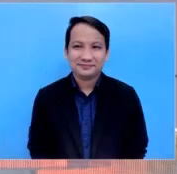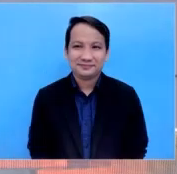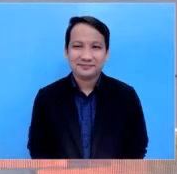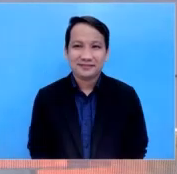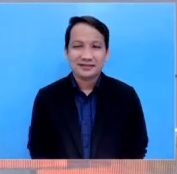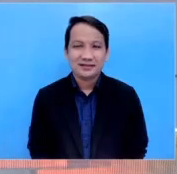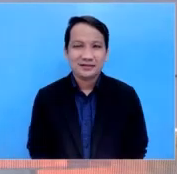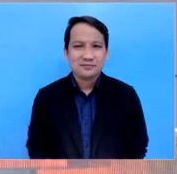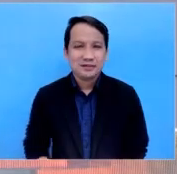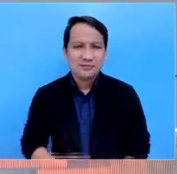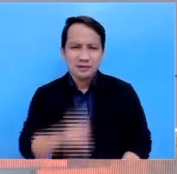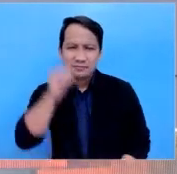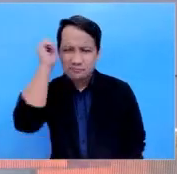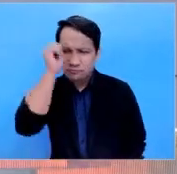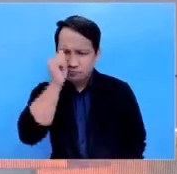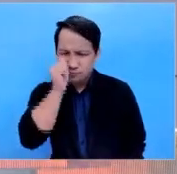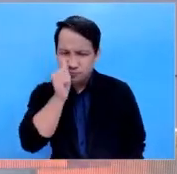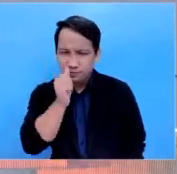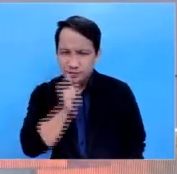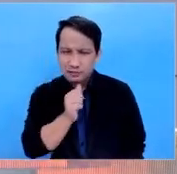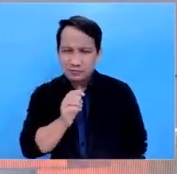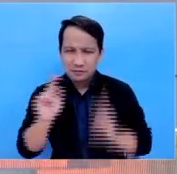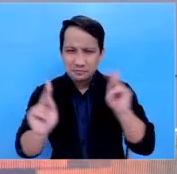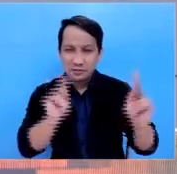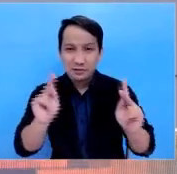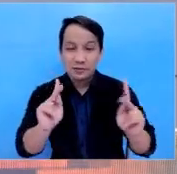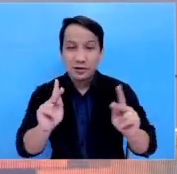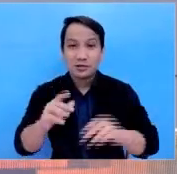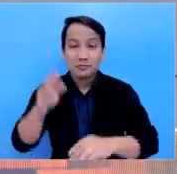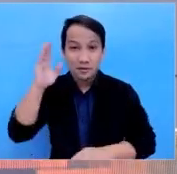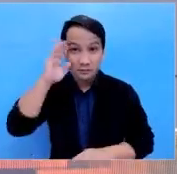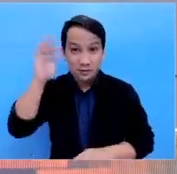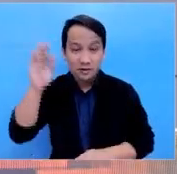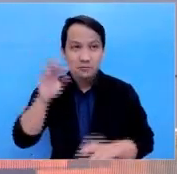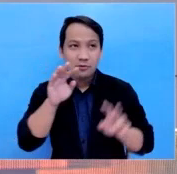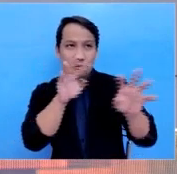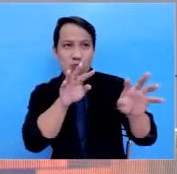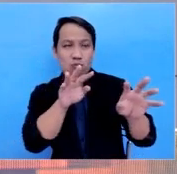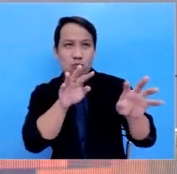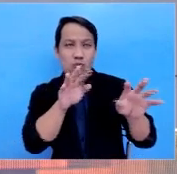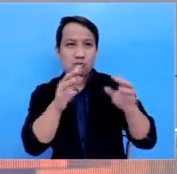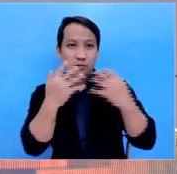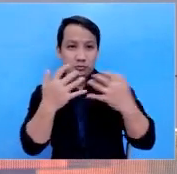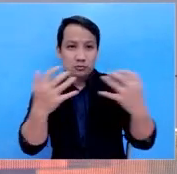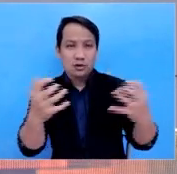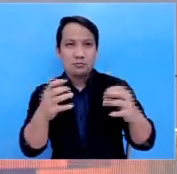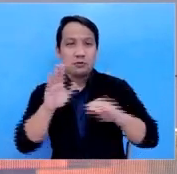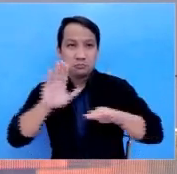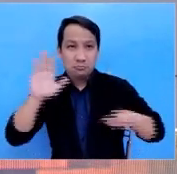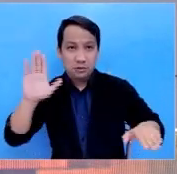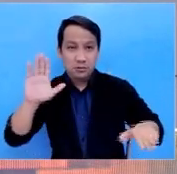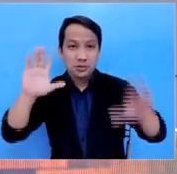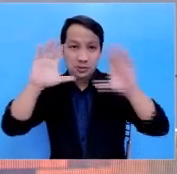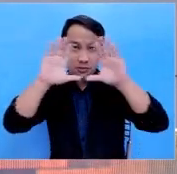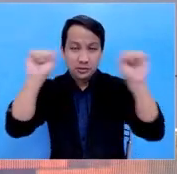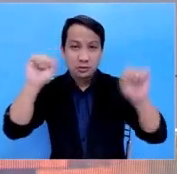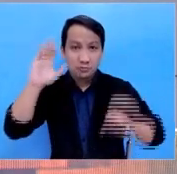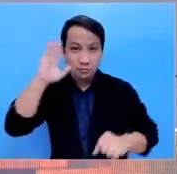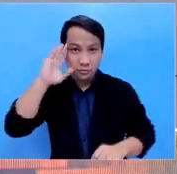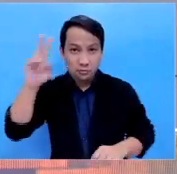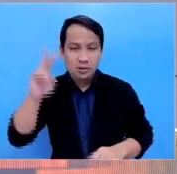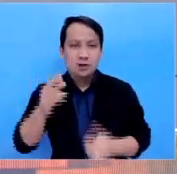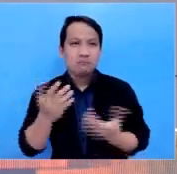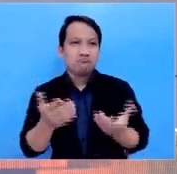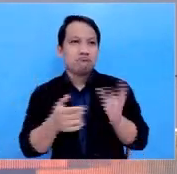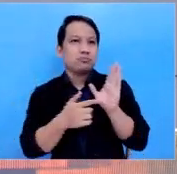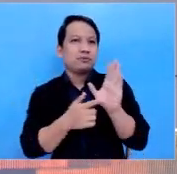Saga ang naghintay at bumilad sa araw ang maraming Marcos loyalists, mapanood lamang ang panunumpa ni Pangulong Bongbong Marcos. Ang ilan naman,